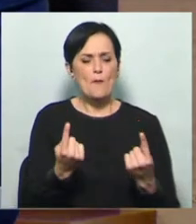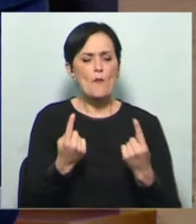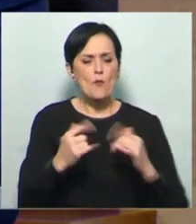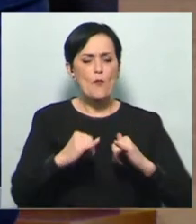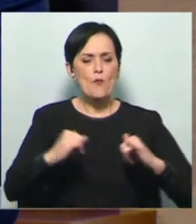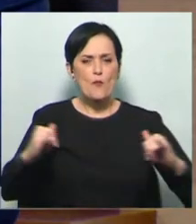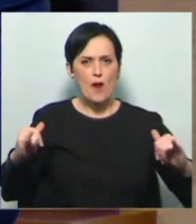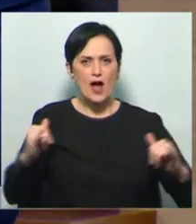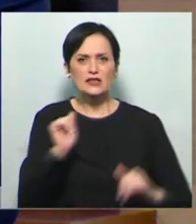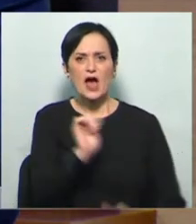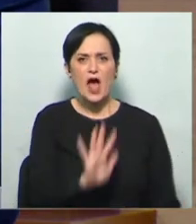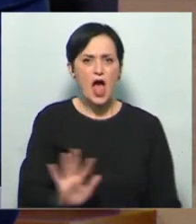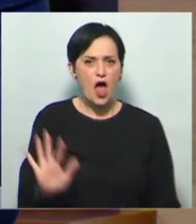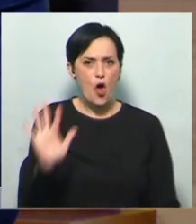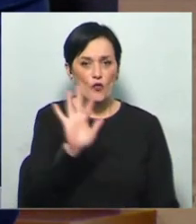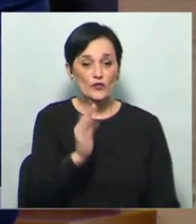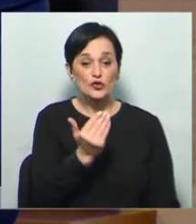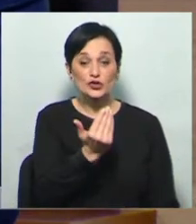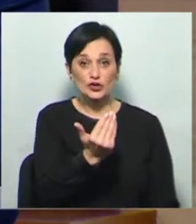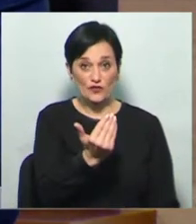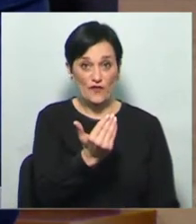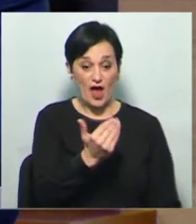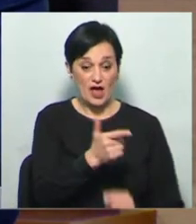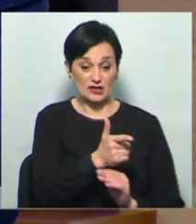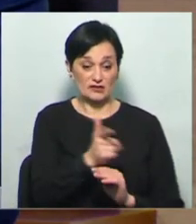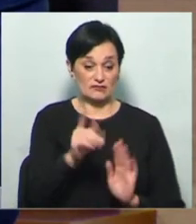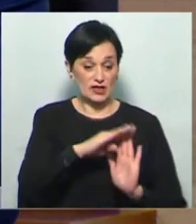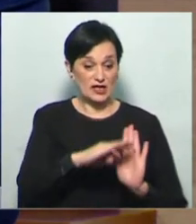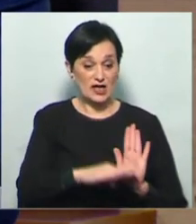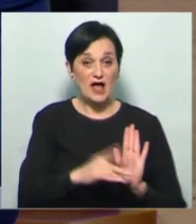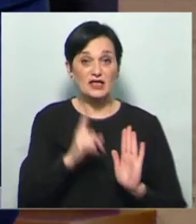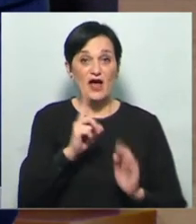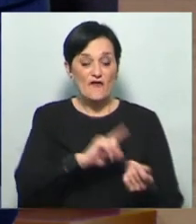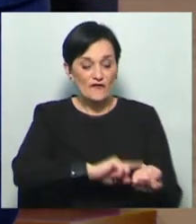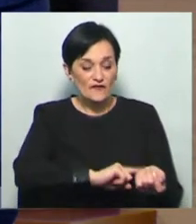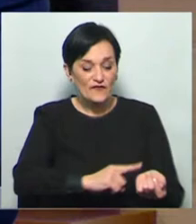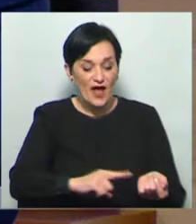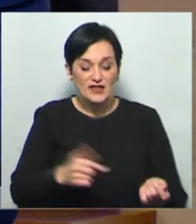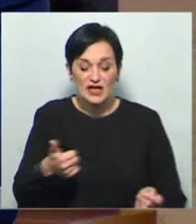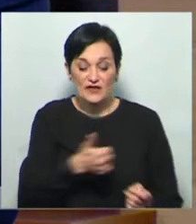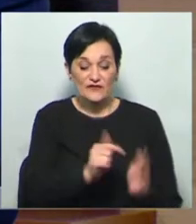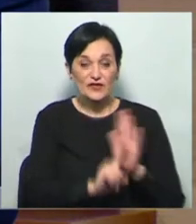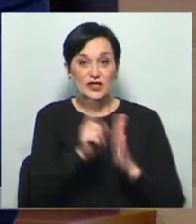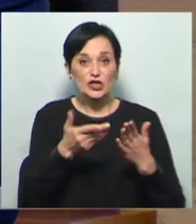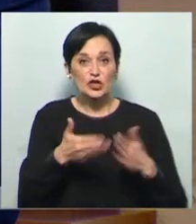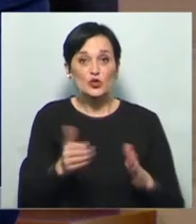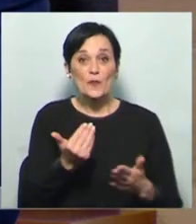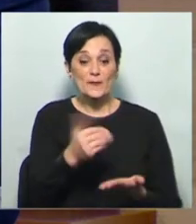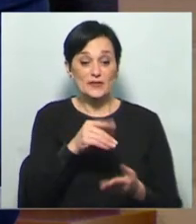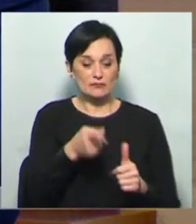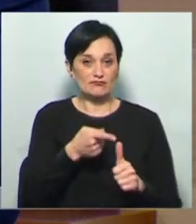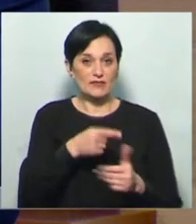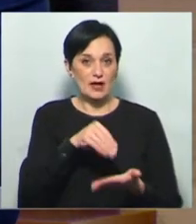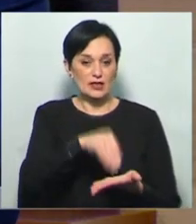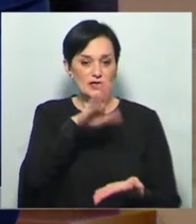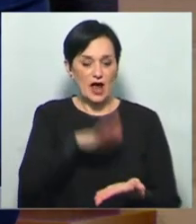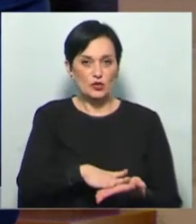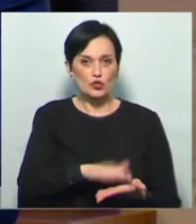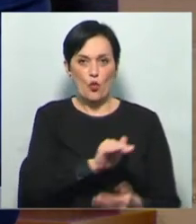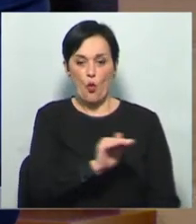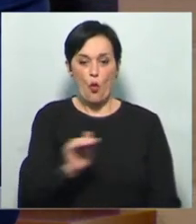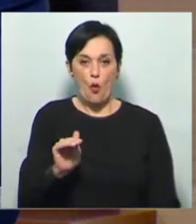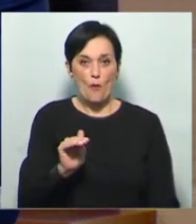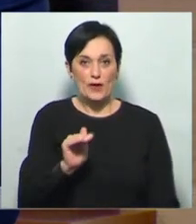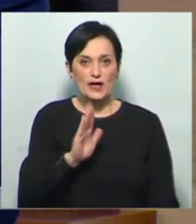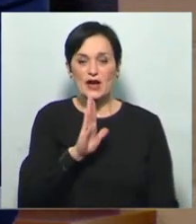მთელ ევროპაში. თქვენი გადაცემით იხსნება ვენური კვირეული, ანუ როგორც მისი რეგისტრირებული სახელია